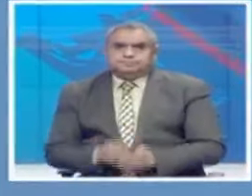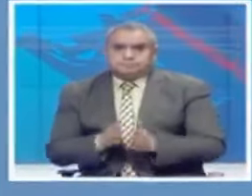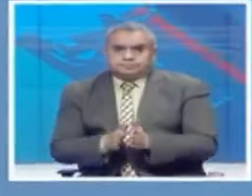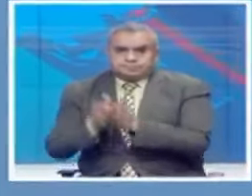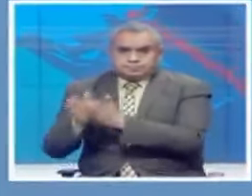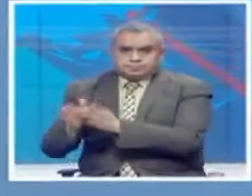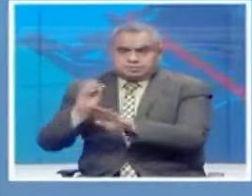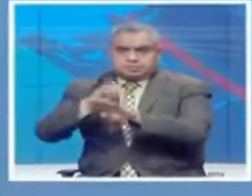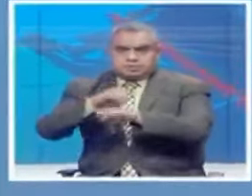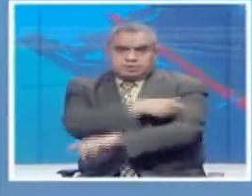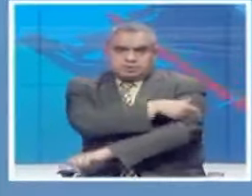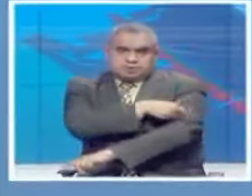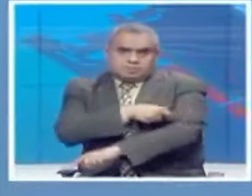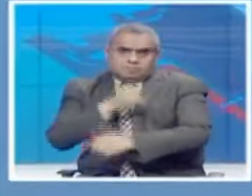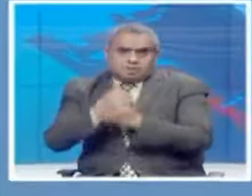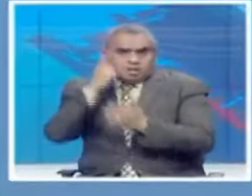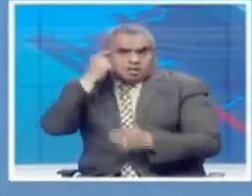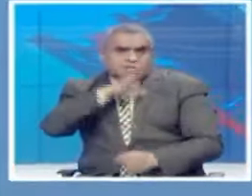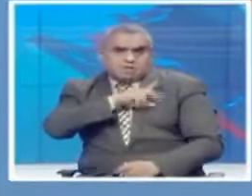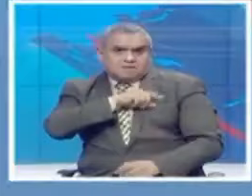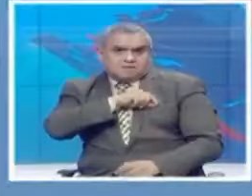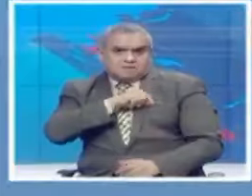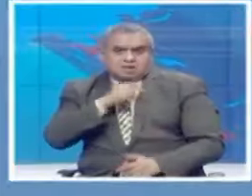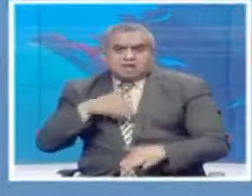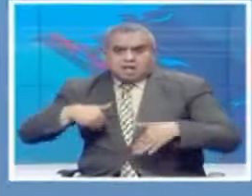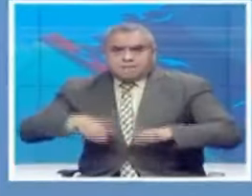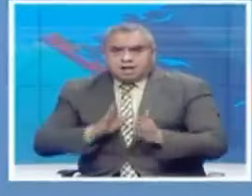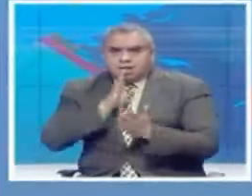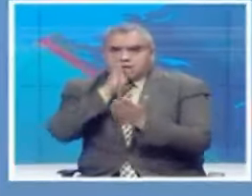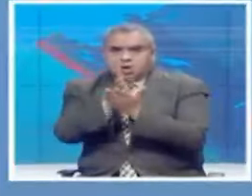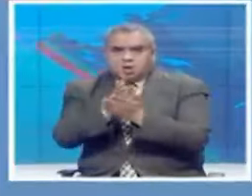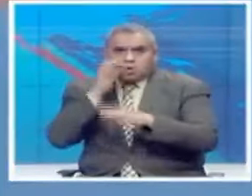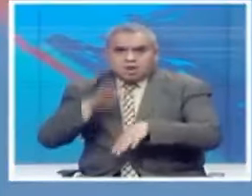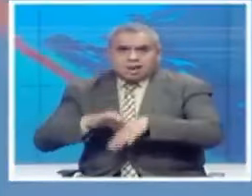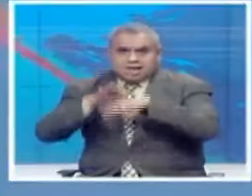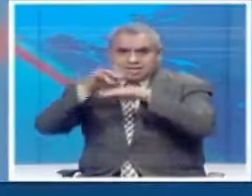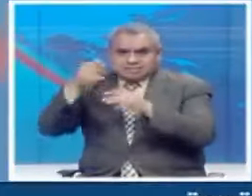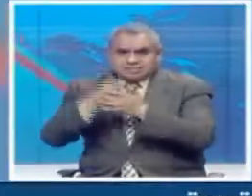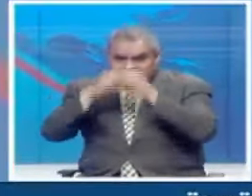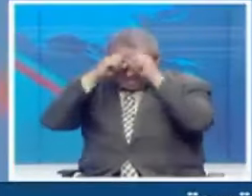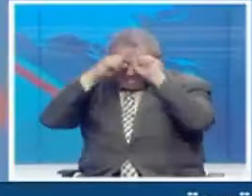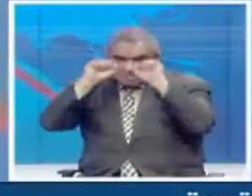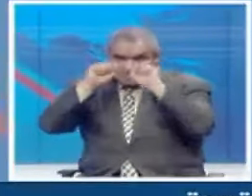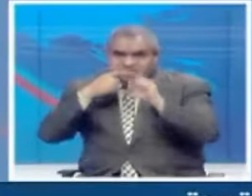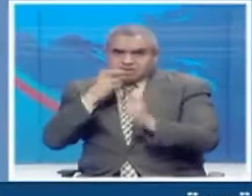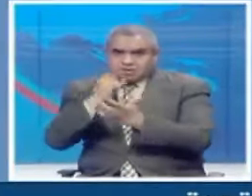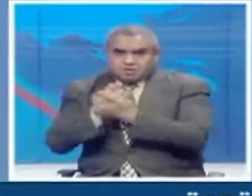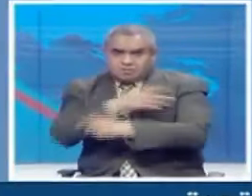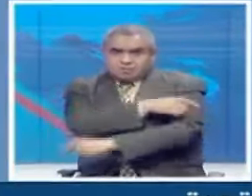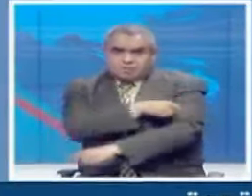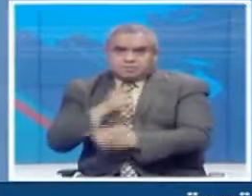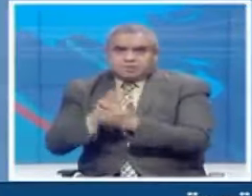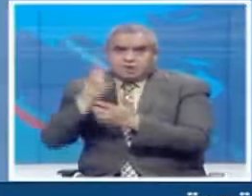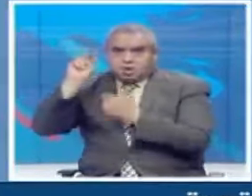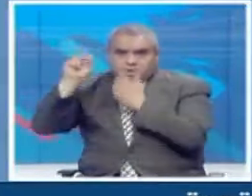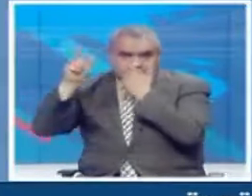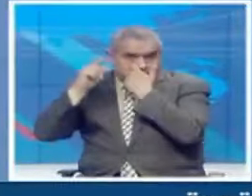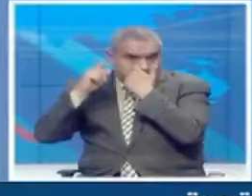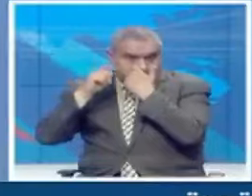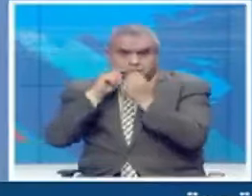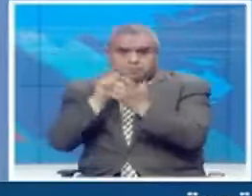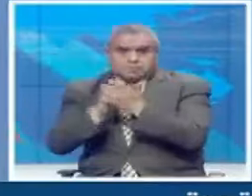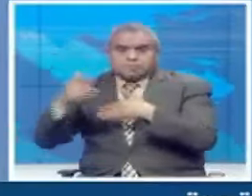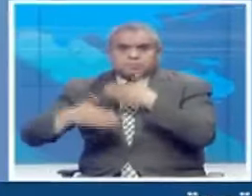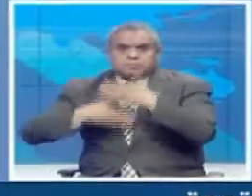ومن جانبه طالب مندوب فلسطين في مجلس حقوق الإنسان السفير إبراهيم خريشة، طالب أعضاء الأمم المتحدة بضرورة اتخاذ